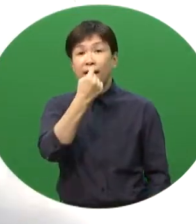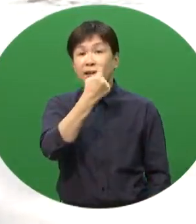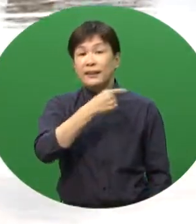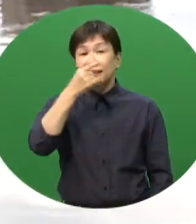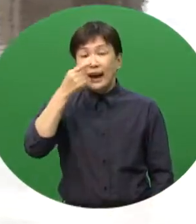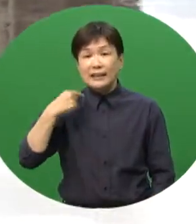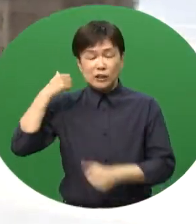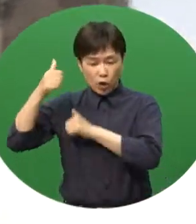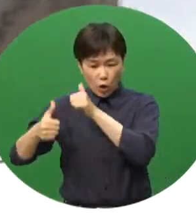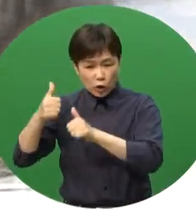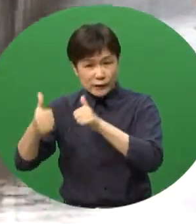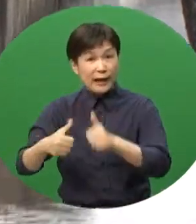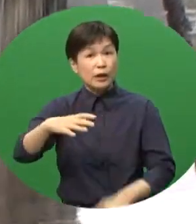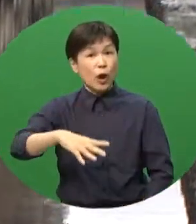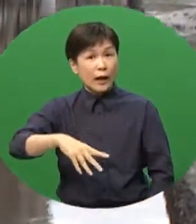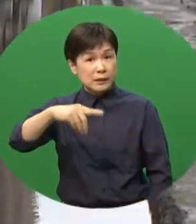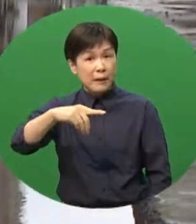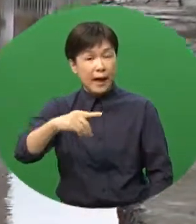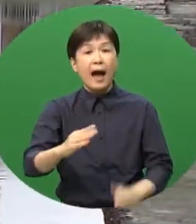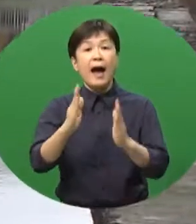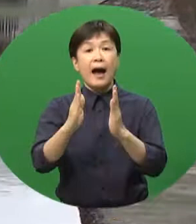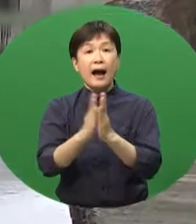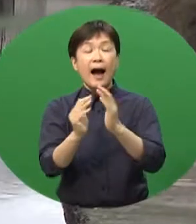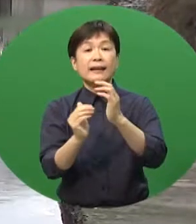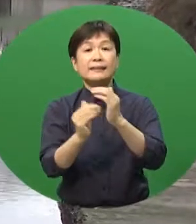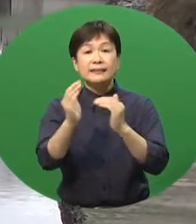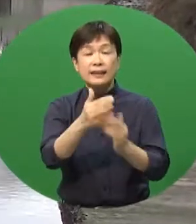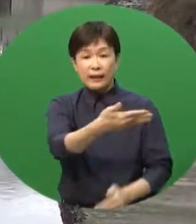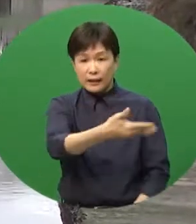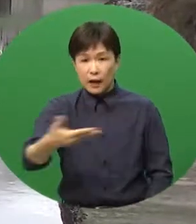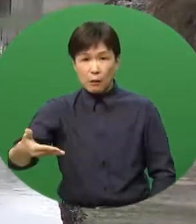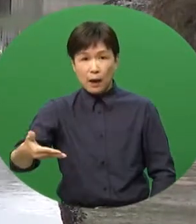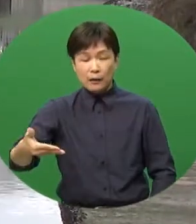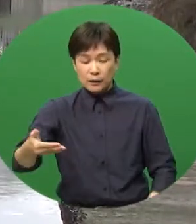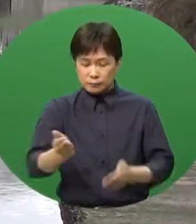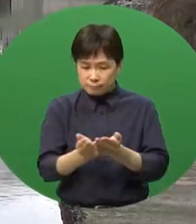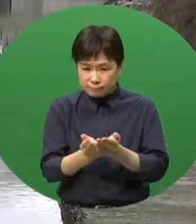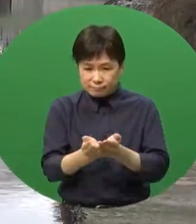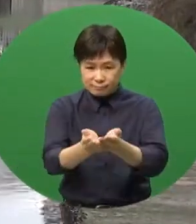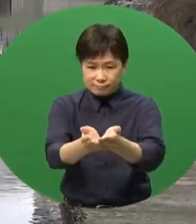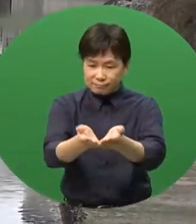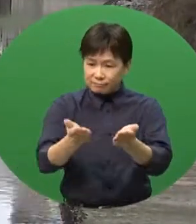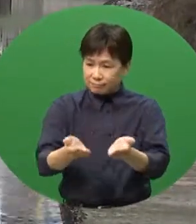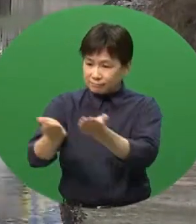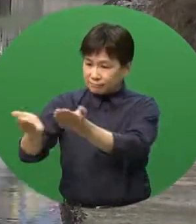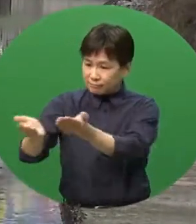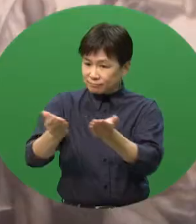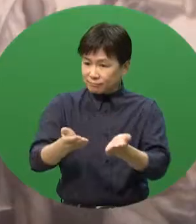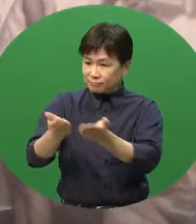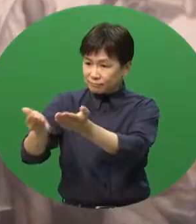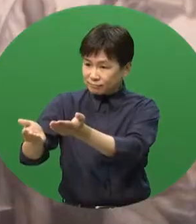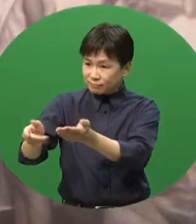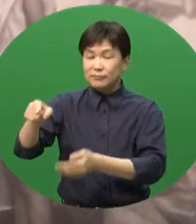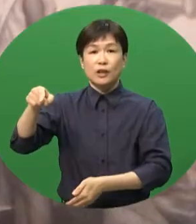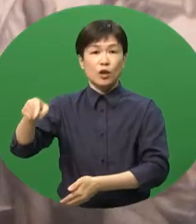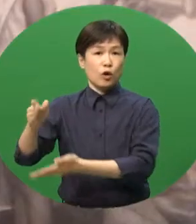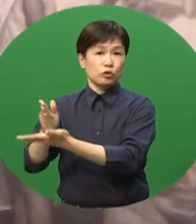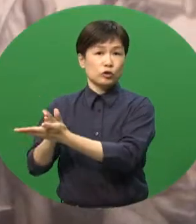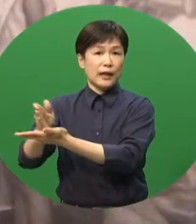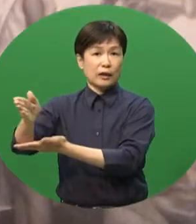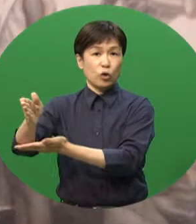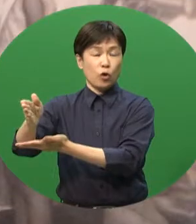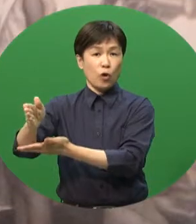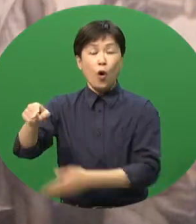接する神嶽川の岸に船が荷揚げするようになったのが旦過市場の始まりとされます。以来昭